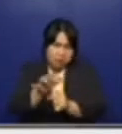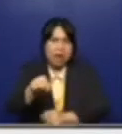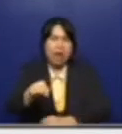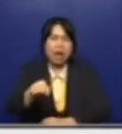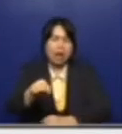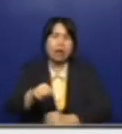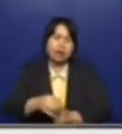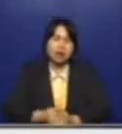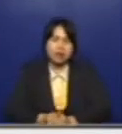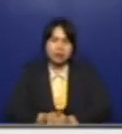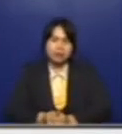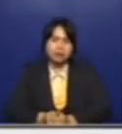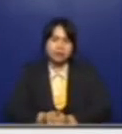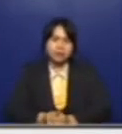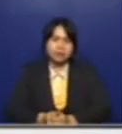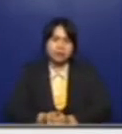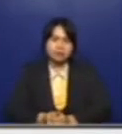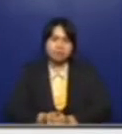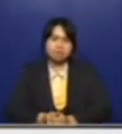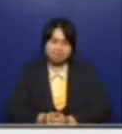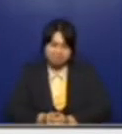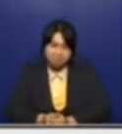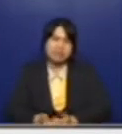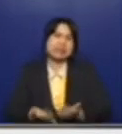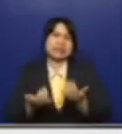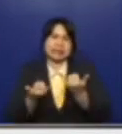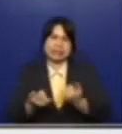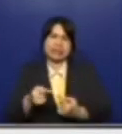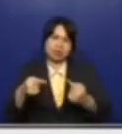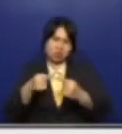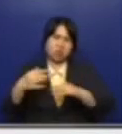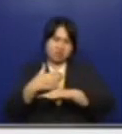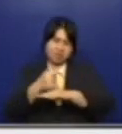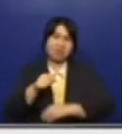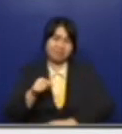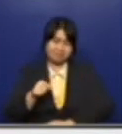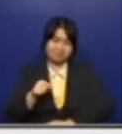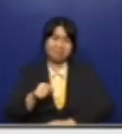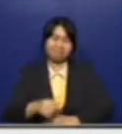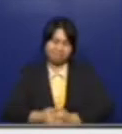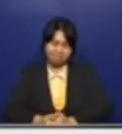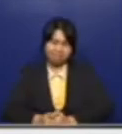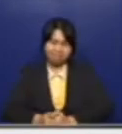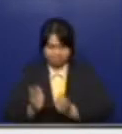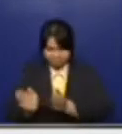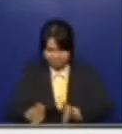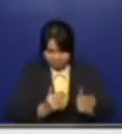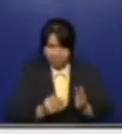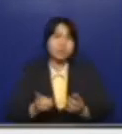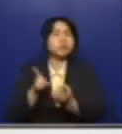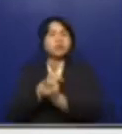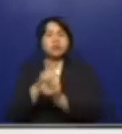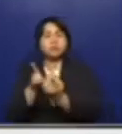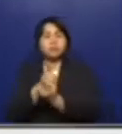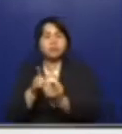ท่านประธานนี่คือภาคการเมืองส่วนภาค